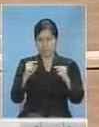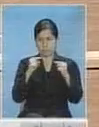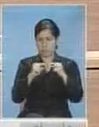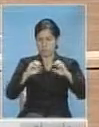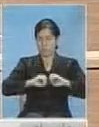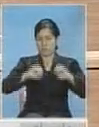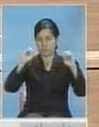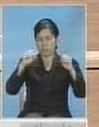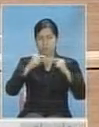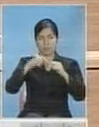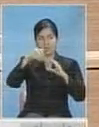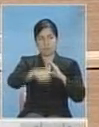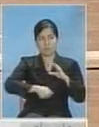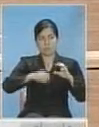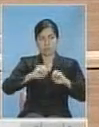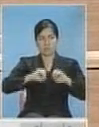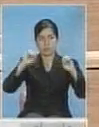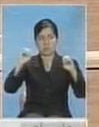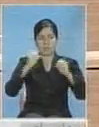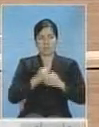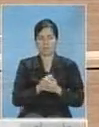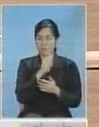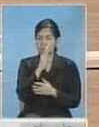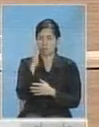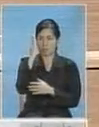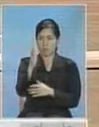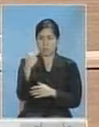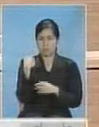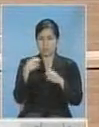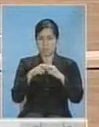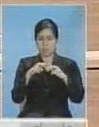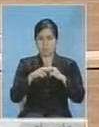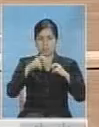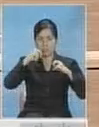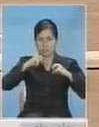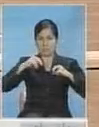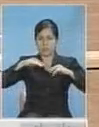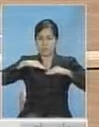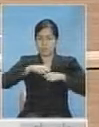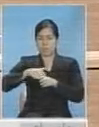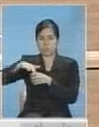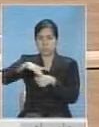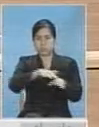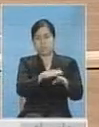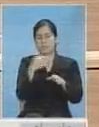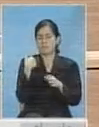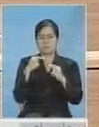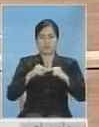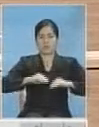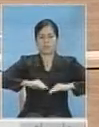ครับฉะนั้นต่อไปนี้ถ้าน้ำมาอีกนะครับผมพูดได้เลยว่าด้านเหนือกงไกรราชไปที่สุโขทัยทั้งหมดน้ำมันก็ท่